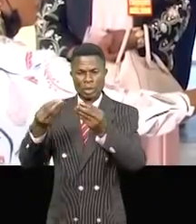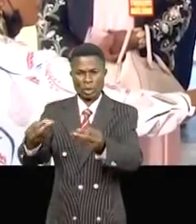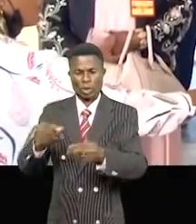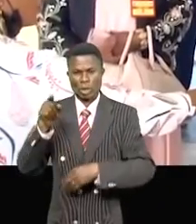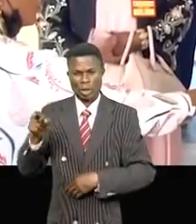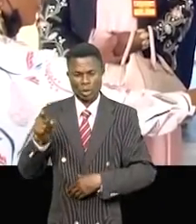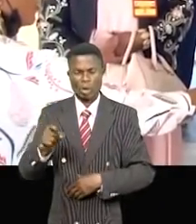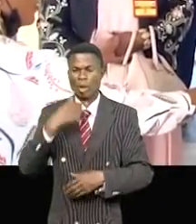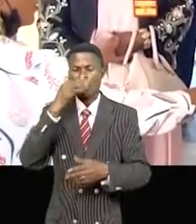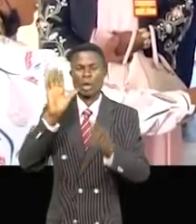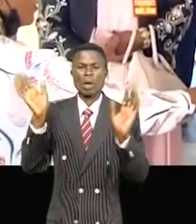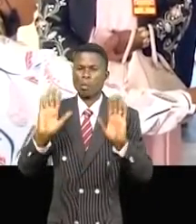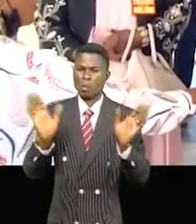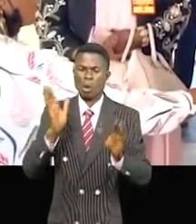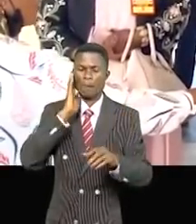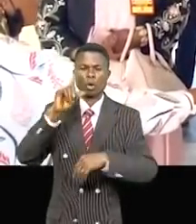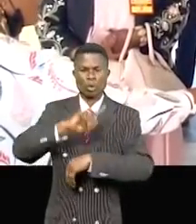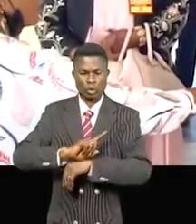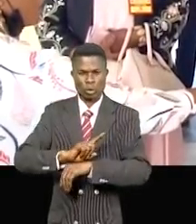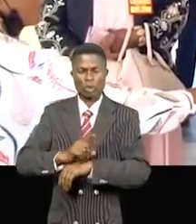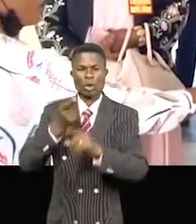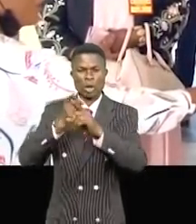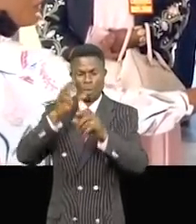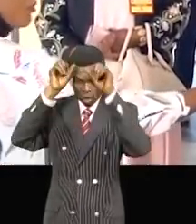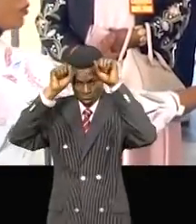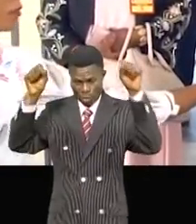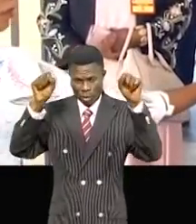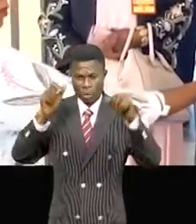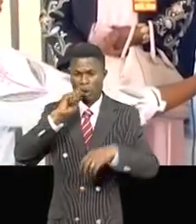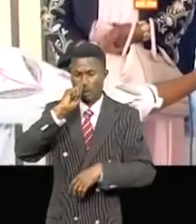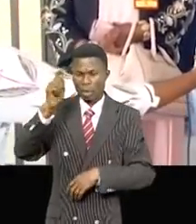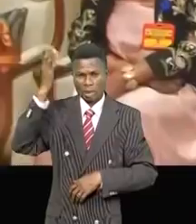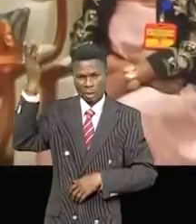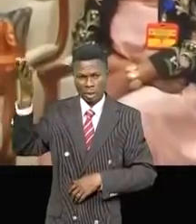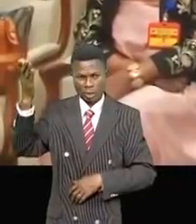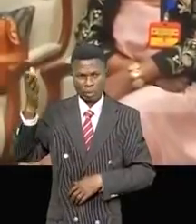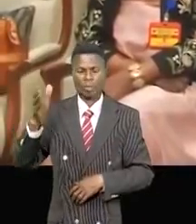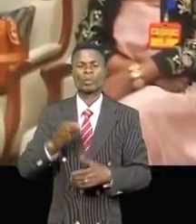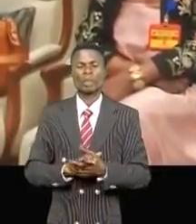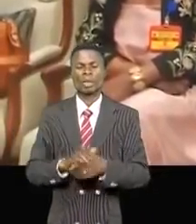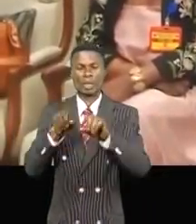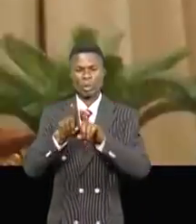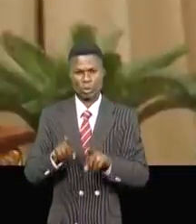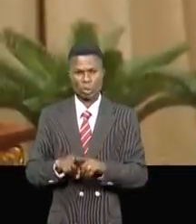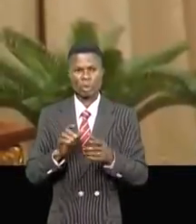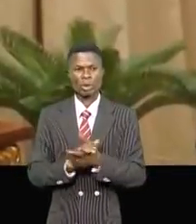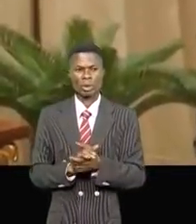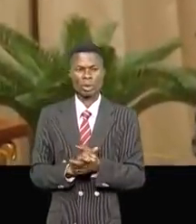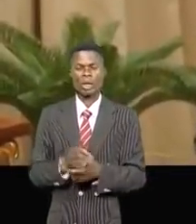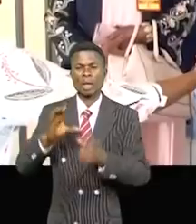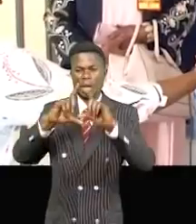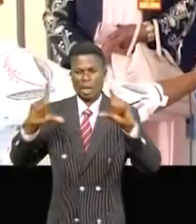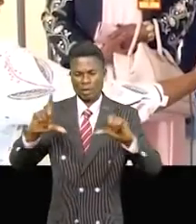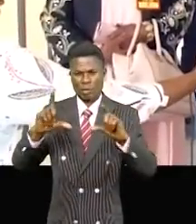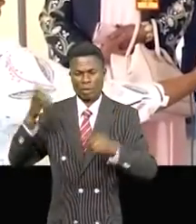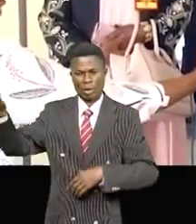les salutations fraternelles de son frère, n'est-ce pas, le président Kais Saied, président de la République tunisienne. Et une invitation